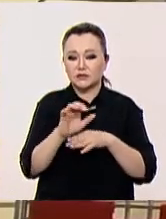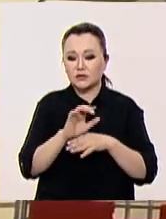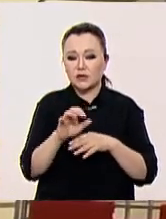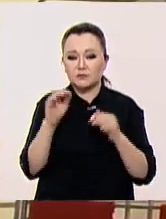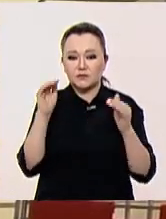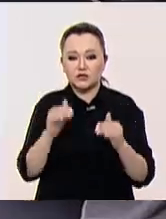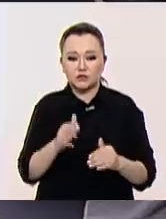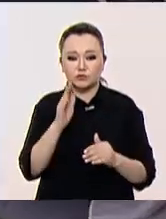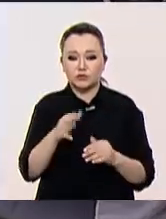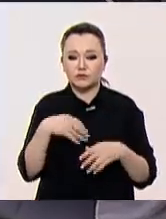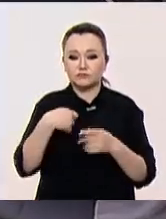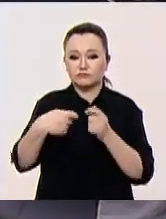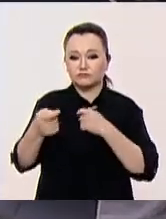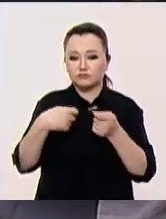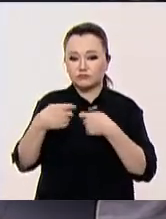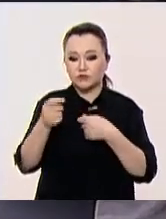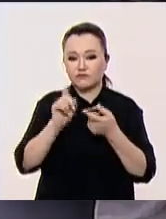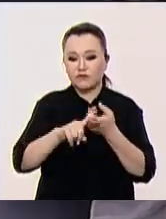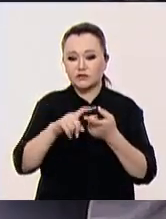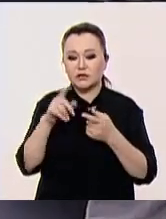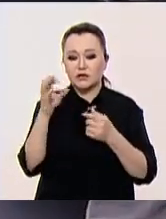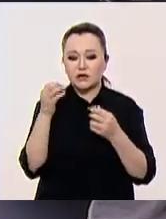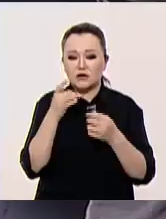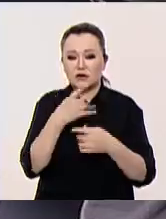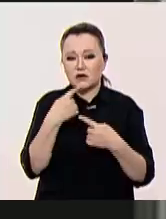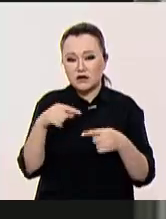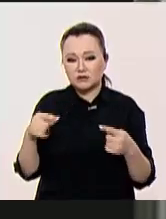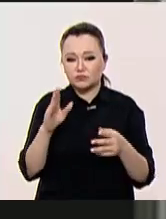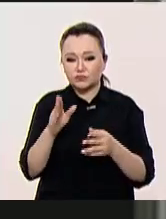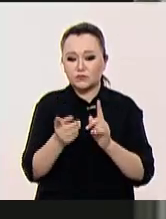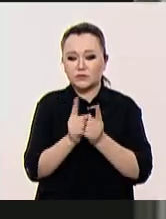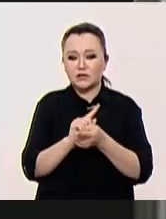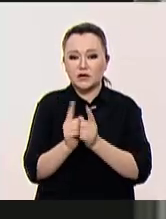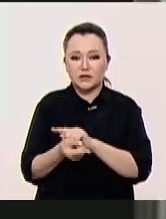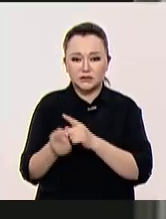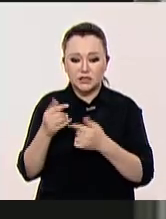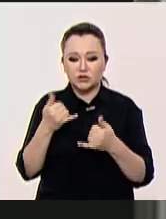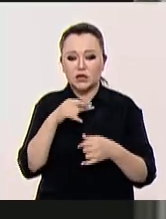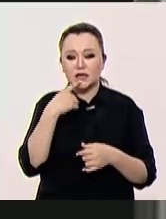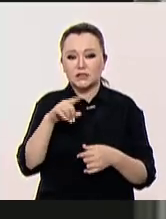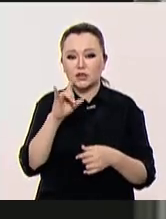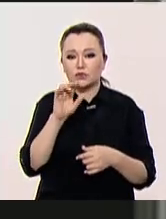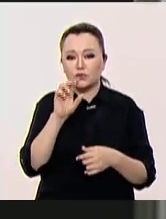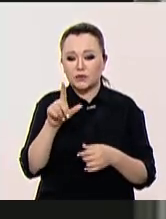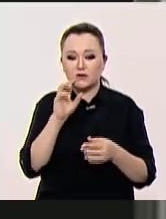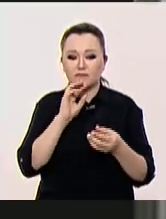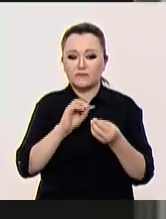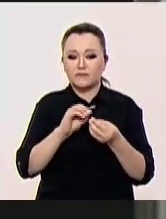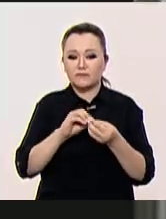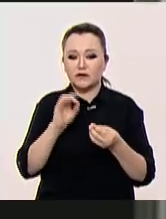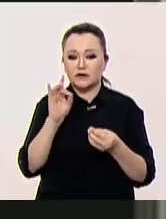мүмкін. Яғни алыс-берістің өзі әлі сан мәрте өзгеруі ықтимал. Қазір Ресей рублін сол бұрынғы